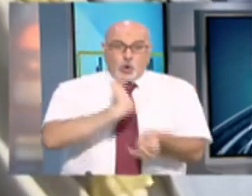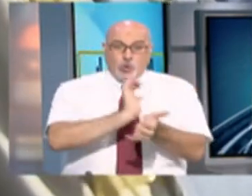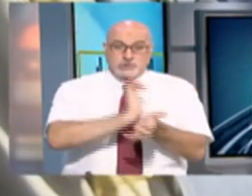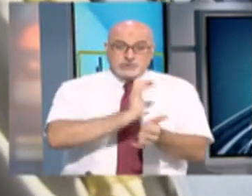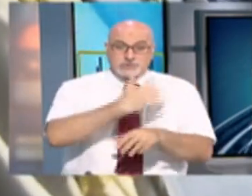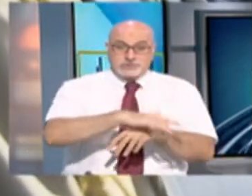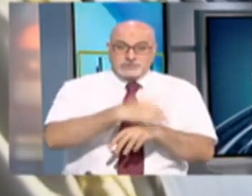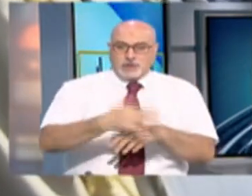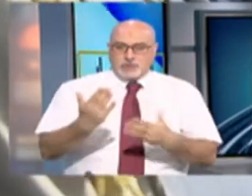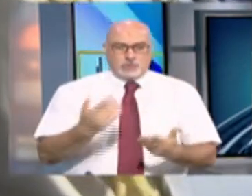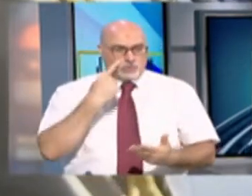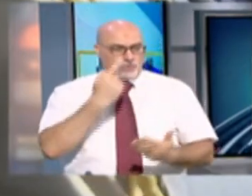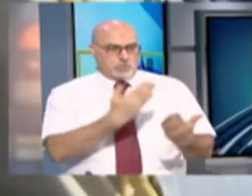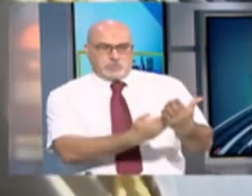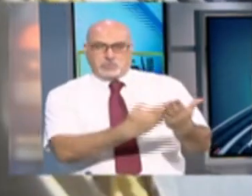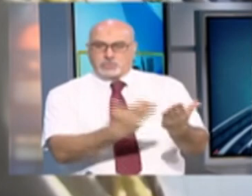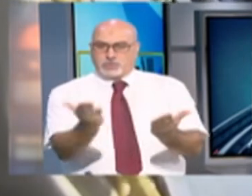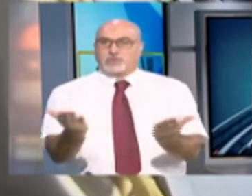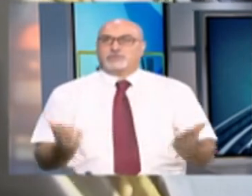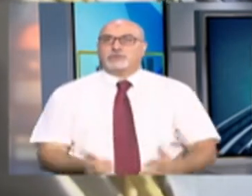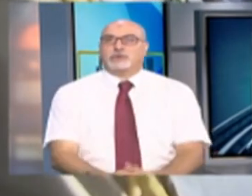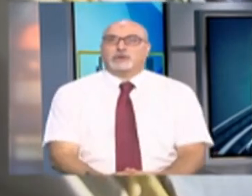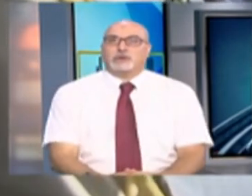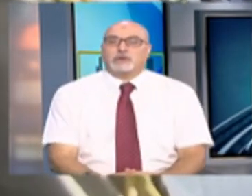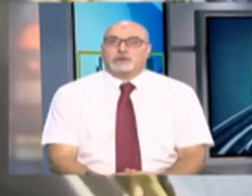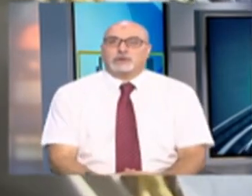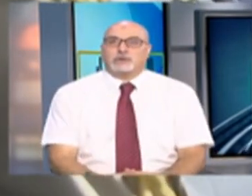اخره. اليوم ان شاء الله الالعاب يفوتوا